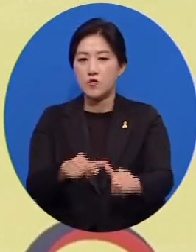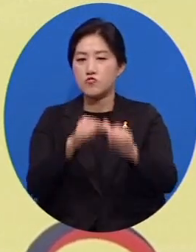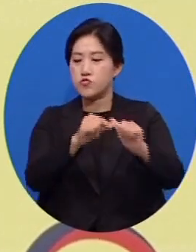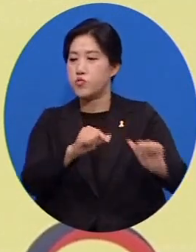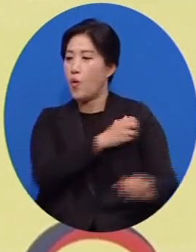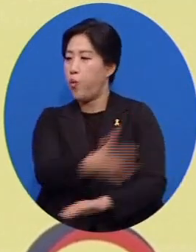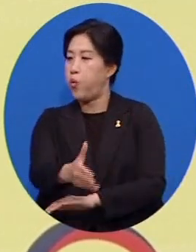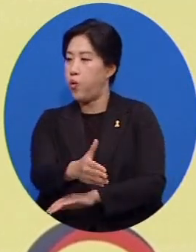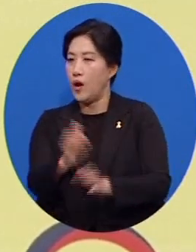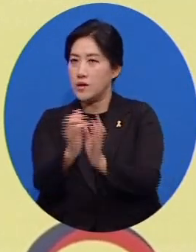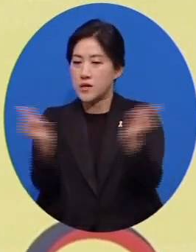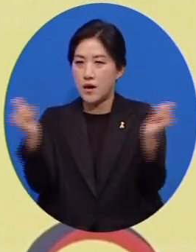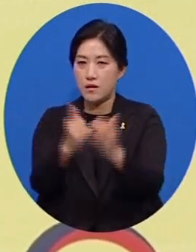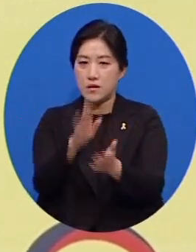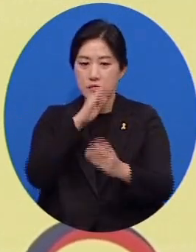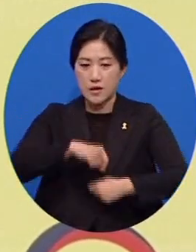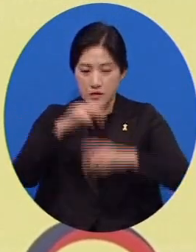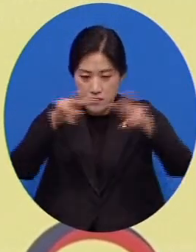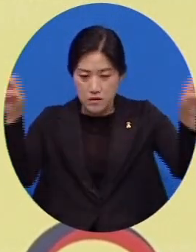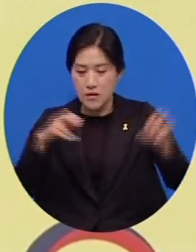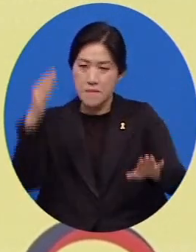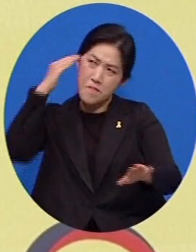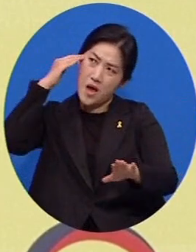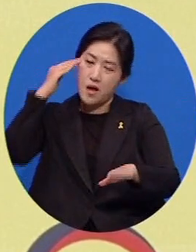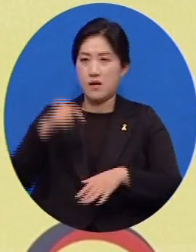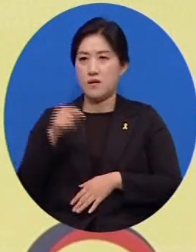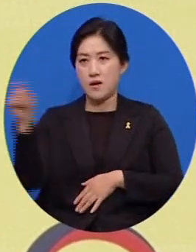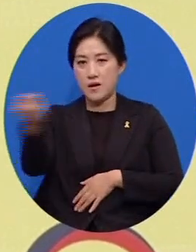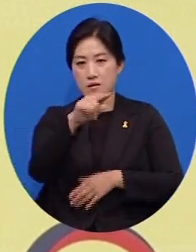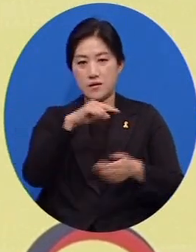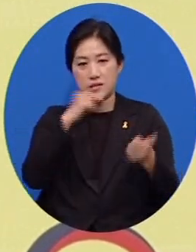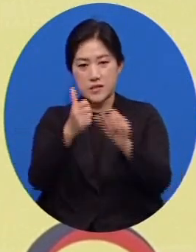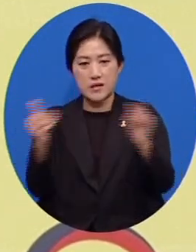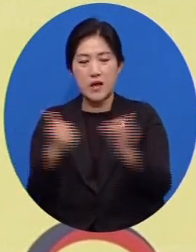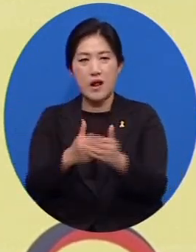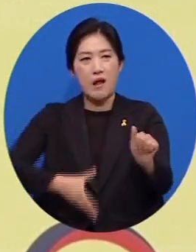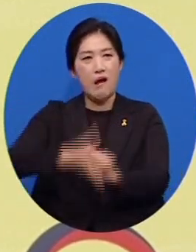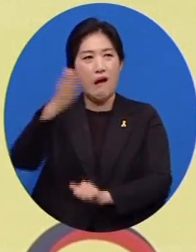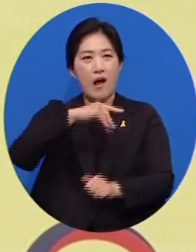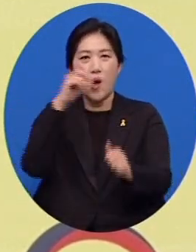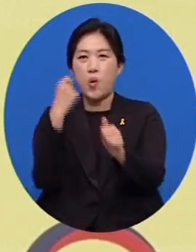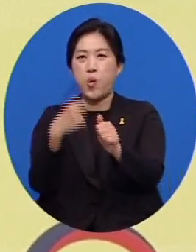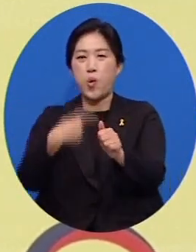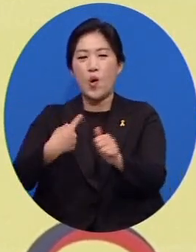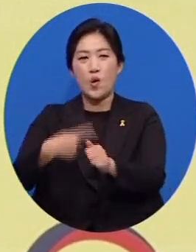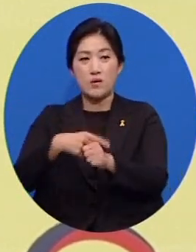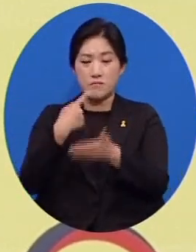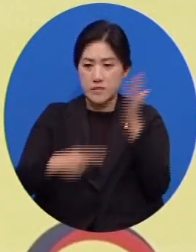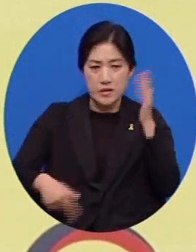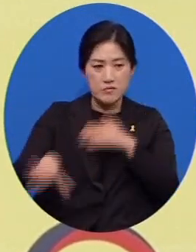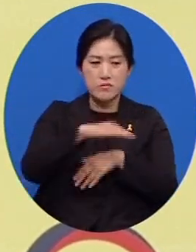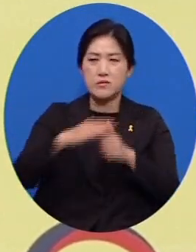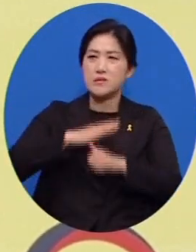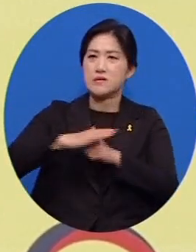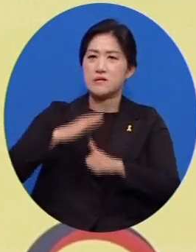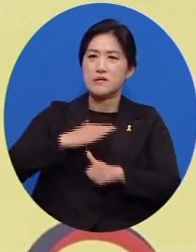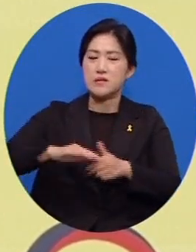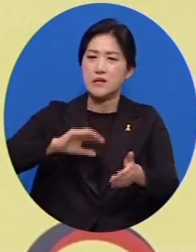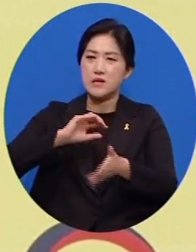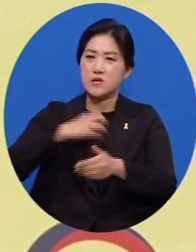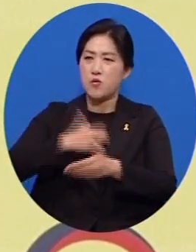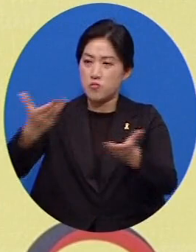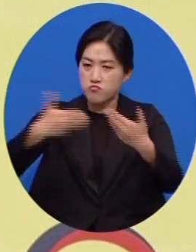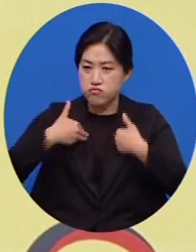자들, 진상규명을 방해한 자들, 그리고 희생자들을 모욕하고 피해자들을 괴롭힌 자들, 바로 이들이